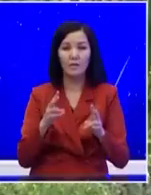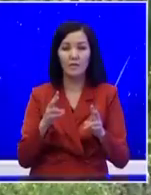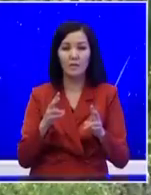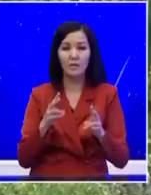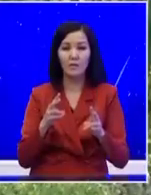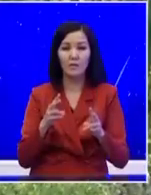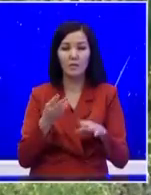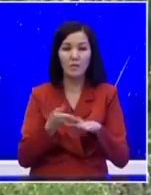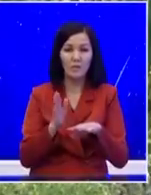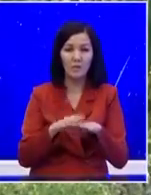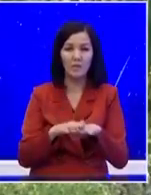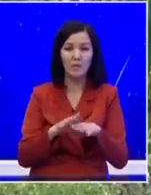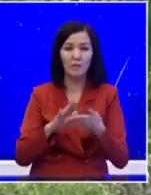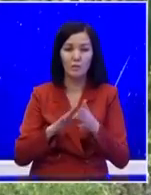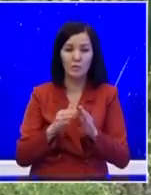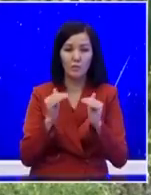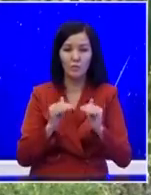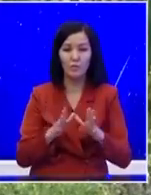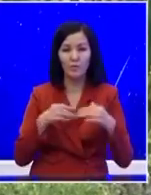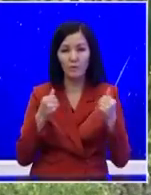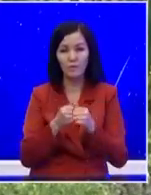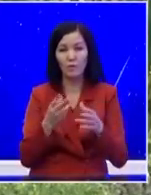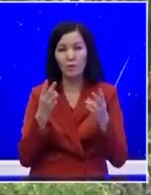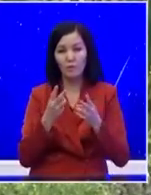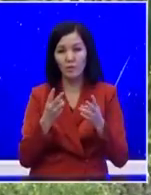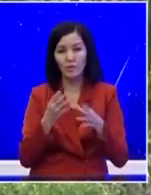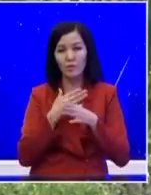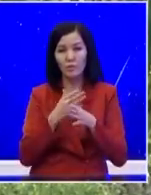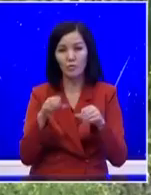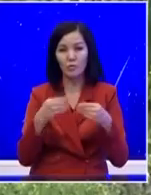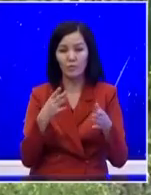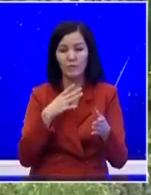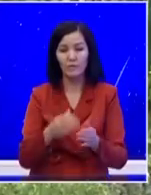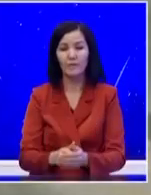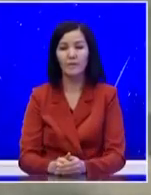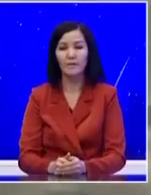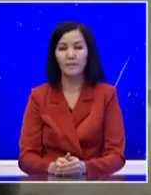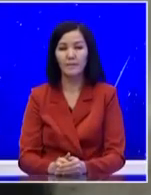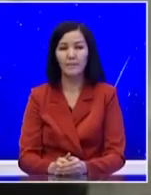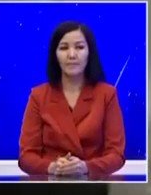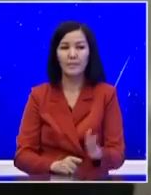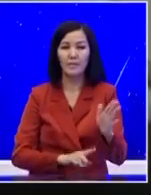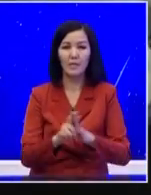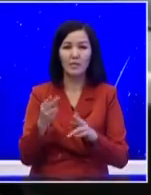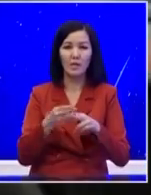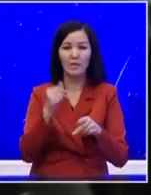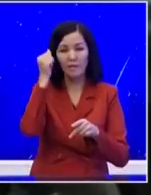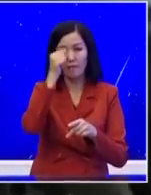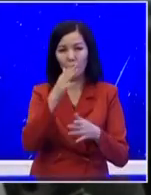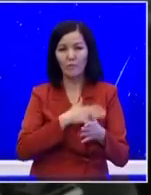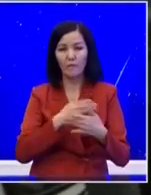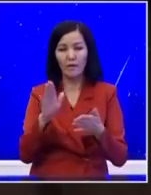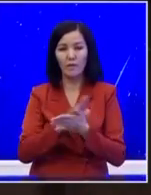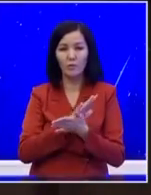хотят протянуть руку помощи именно тем, кто в этом нуждается. Сейчас ведь процесс уже урегулирован. С начала текущего года волонтеры